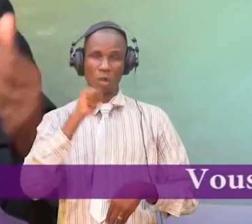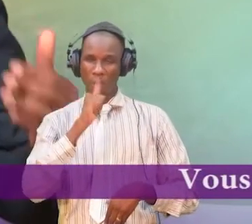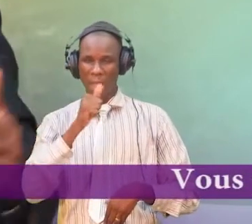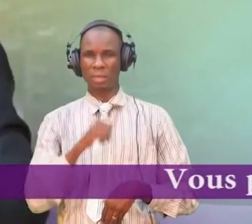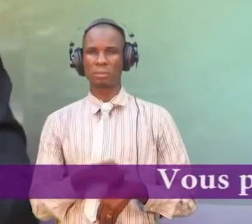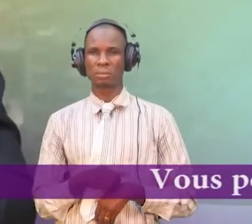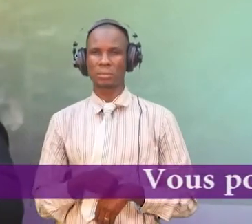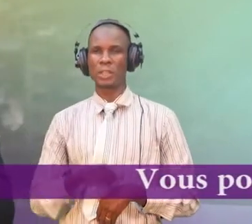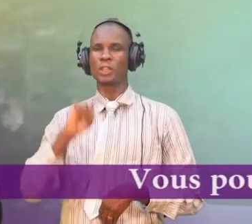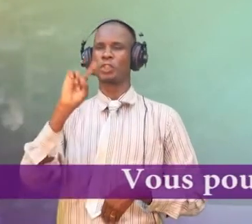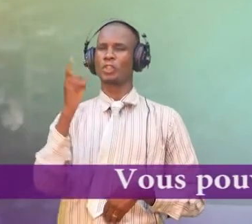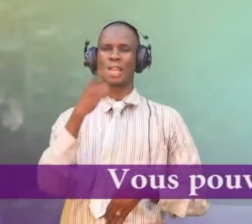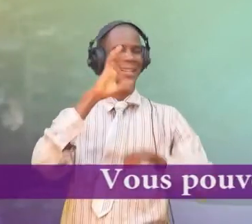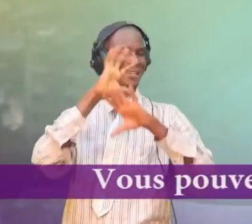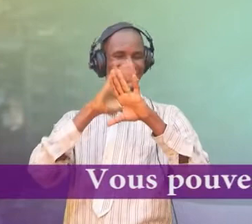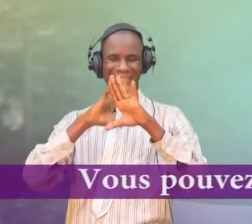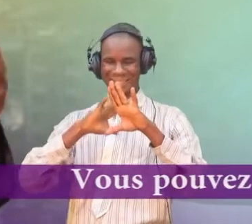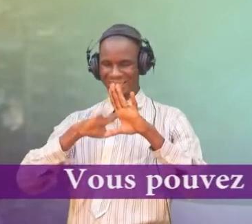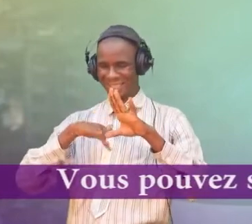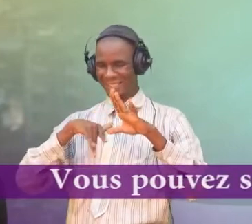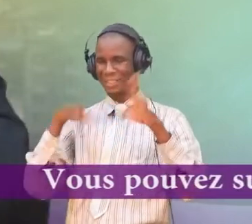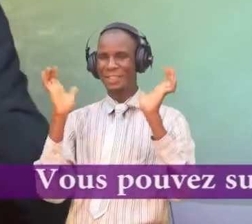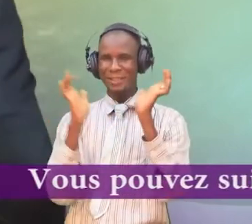ezali kokomisa biso banguna na Nzambe.